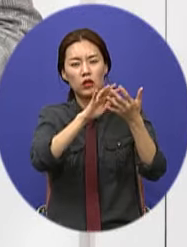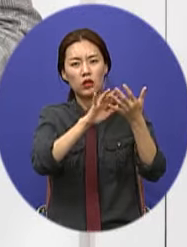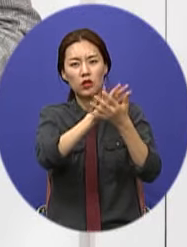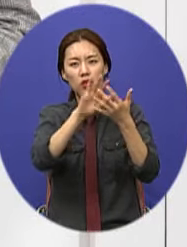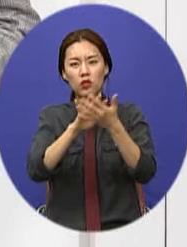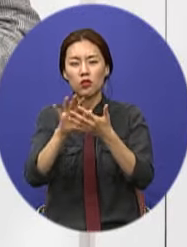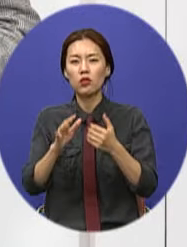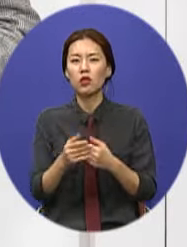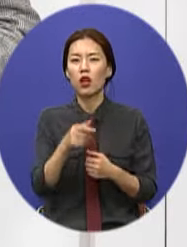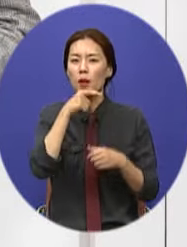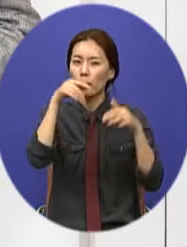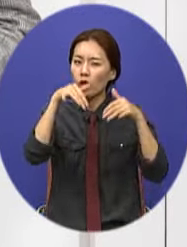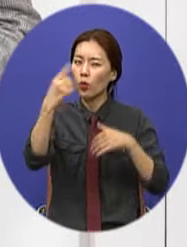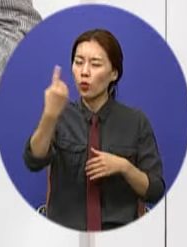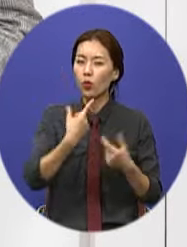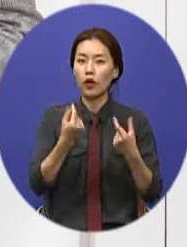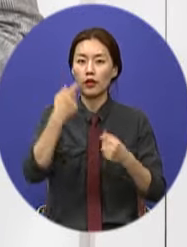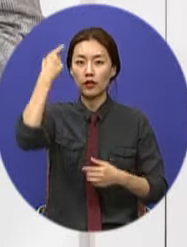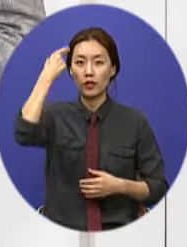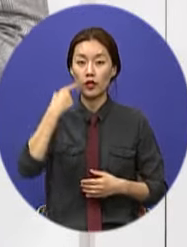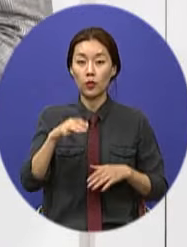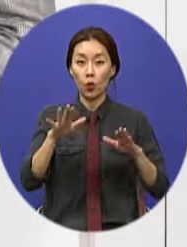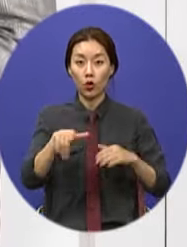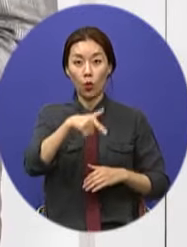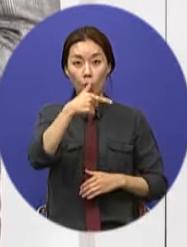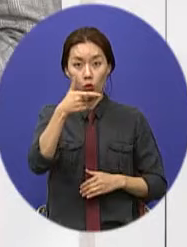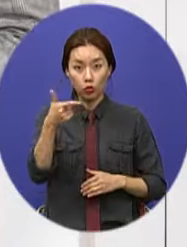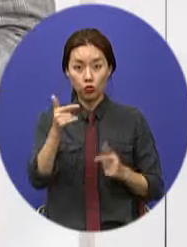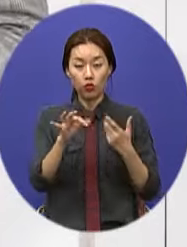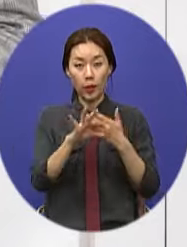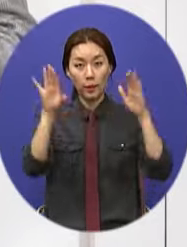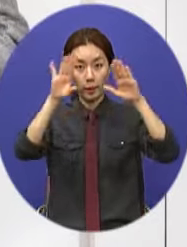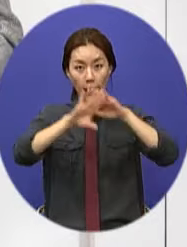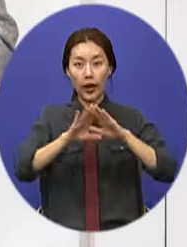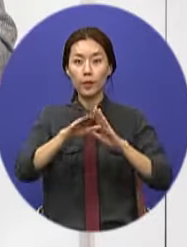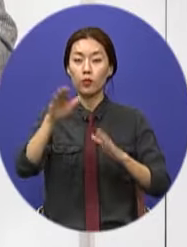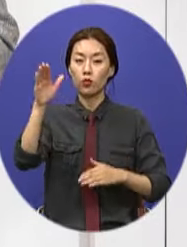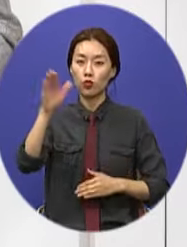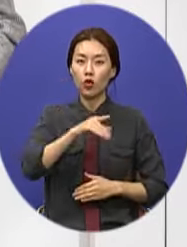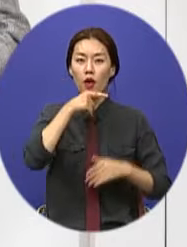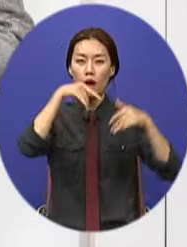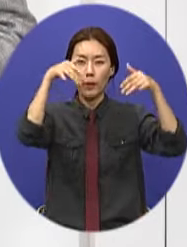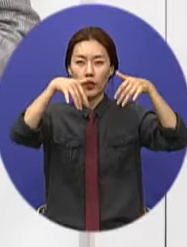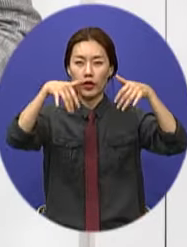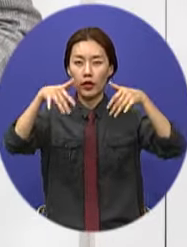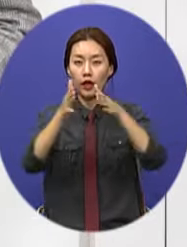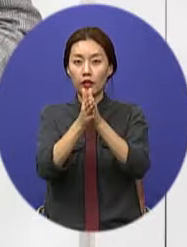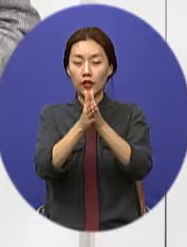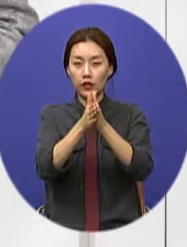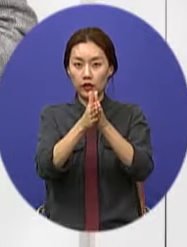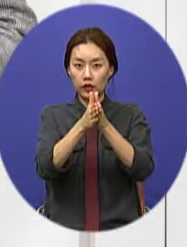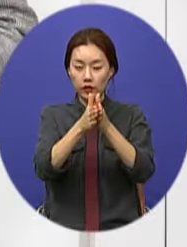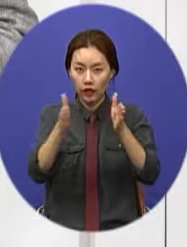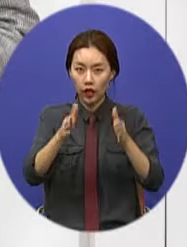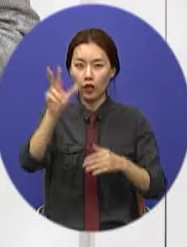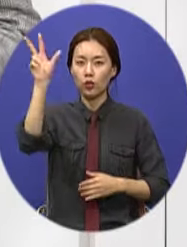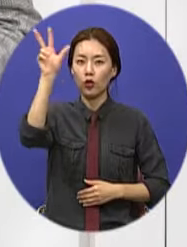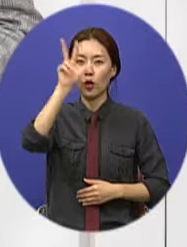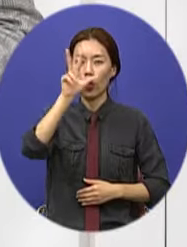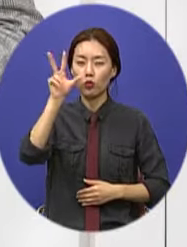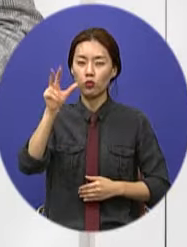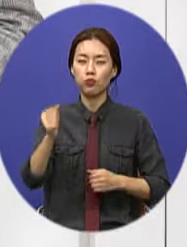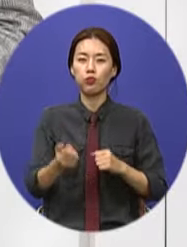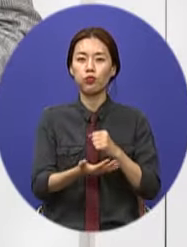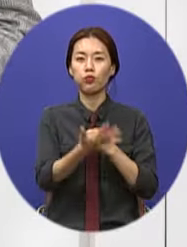좀 흐렸어요. 아, 좀 흐렸구나. 오늘 오후나 저녁 때부터 비 오기 시작하면 예, 비가 전국적으로 시작되기